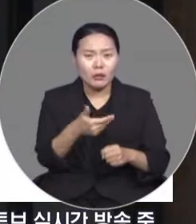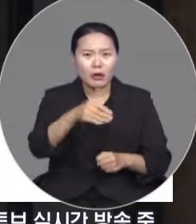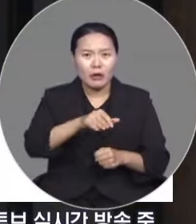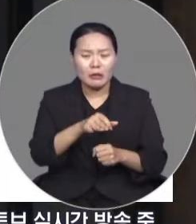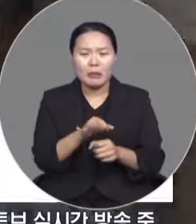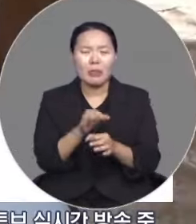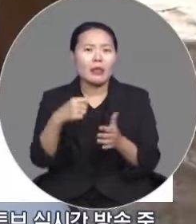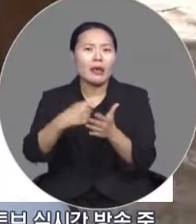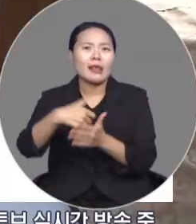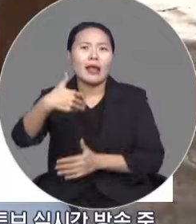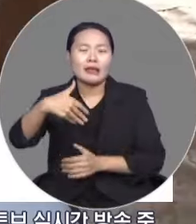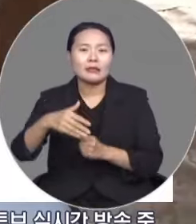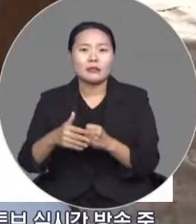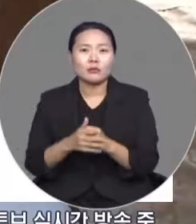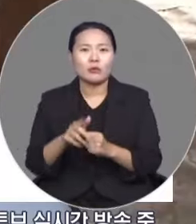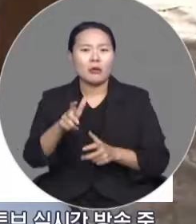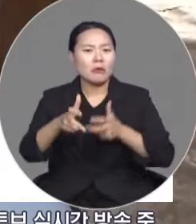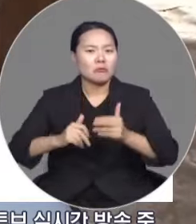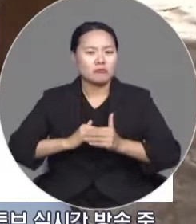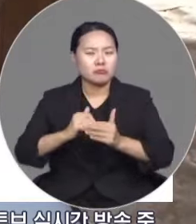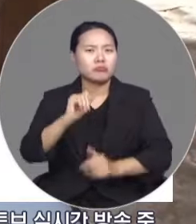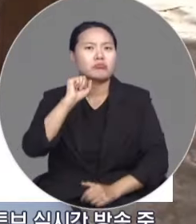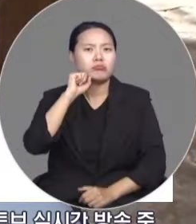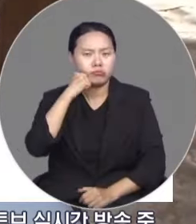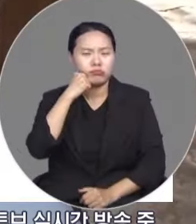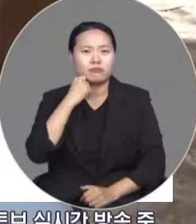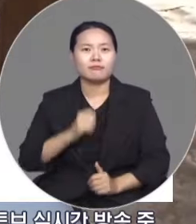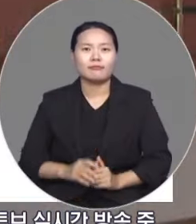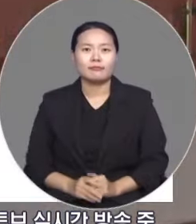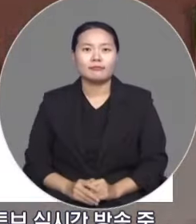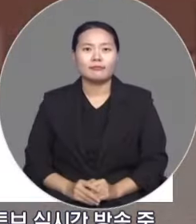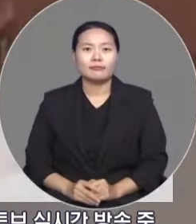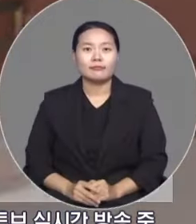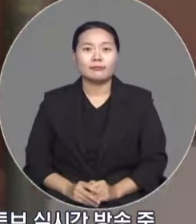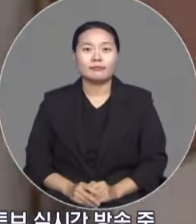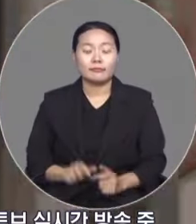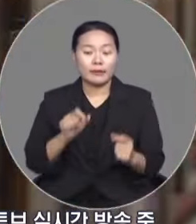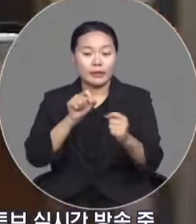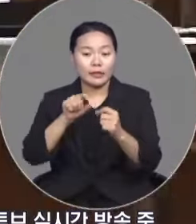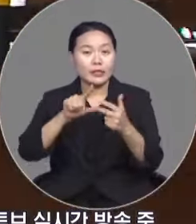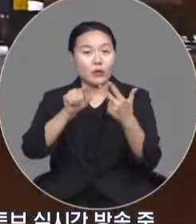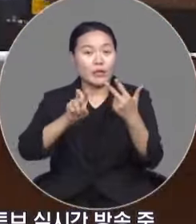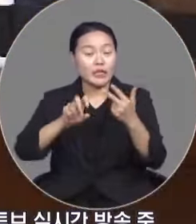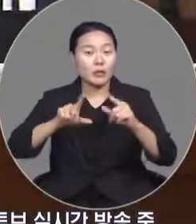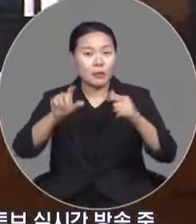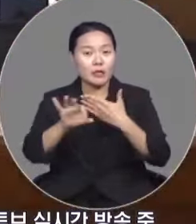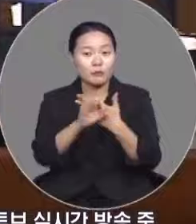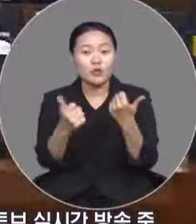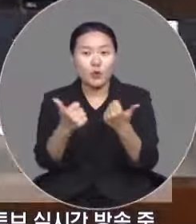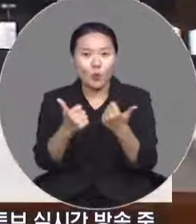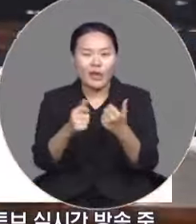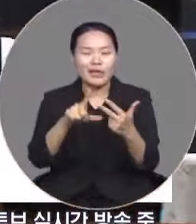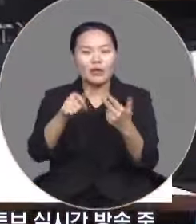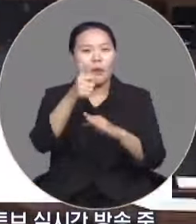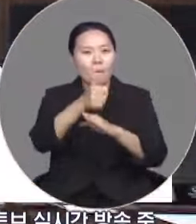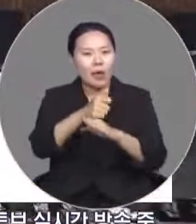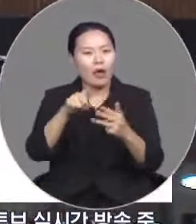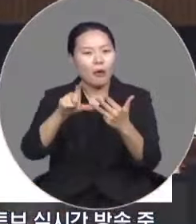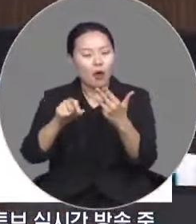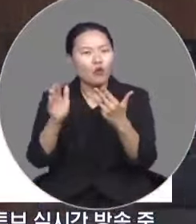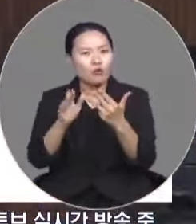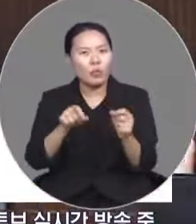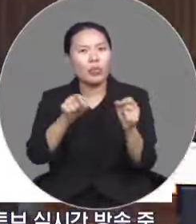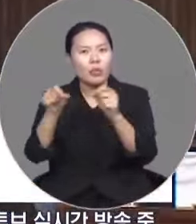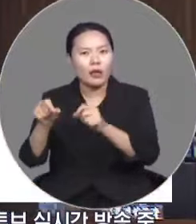왜 통과가 안 돼서 그대로 사업 자체가 제대로 못 돌아가는 거죠. 오는 22일 예정된 임시회는 7월 말이나